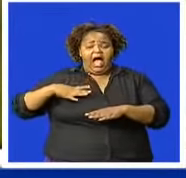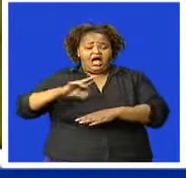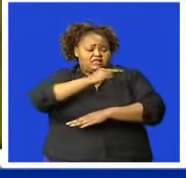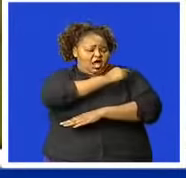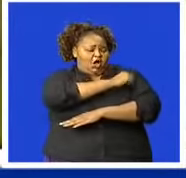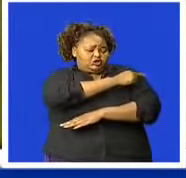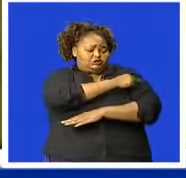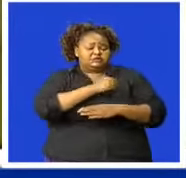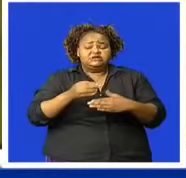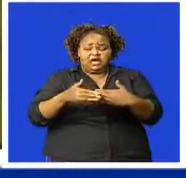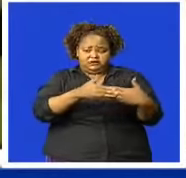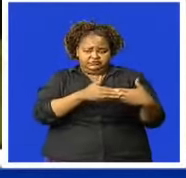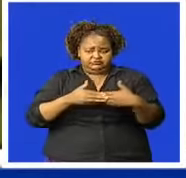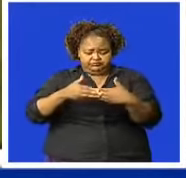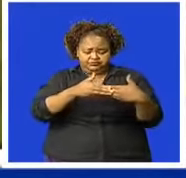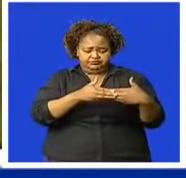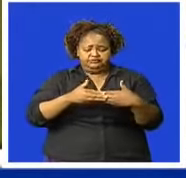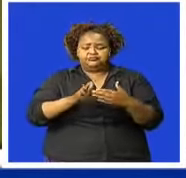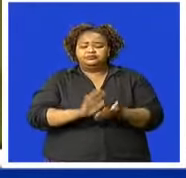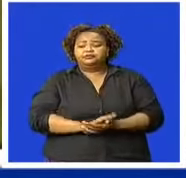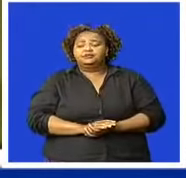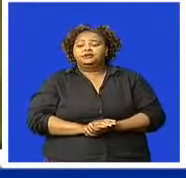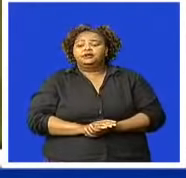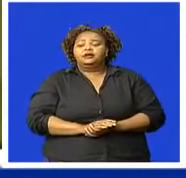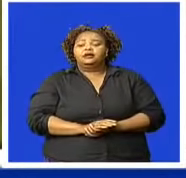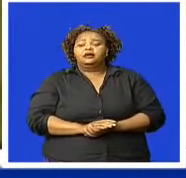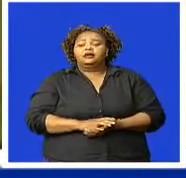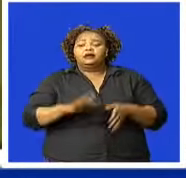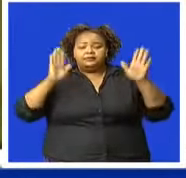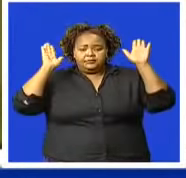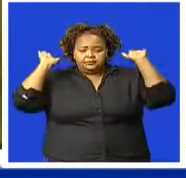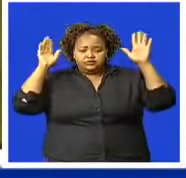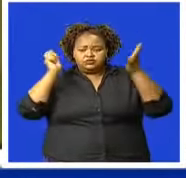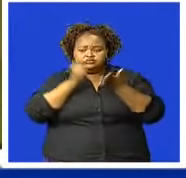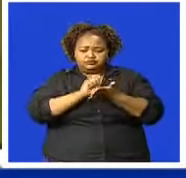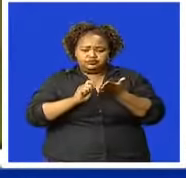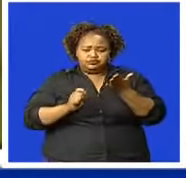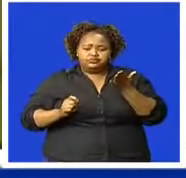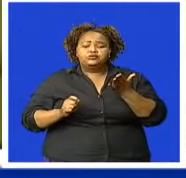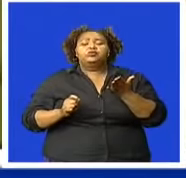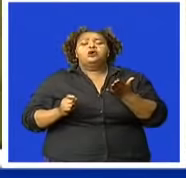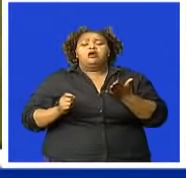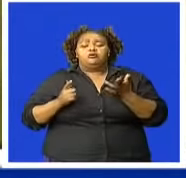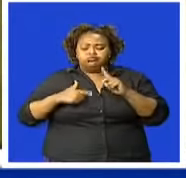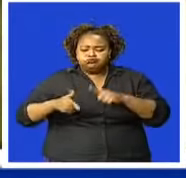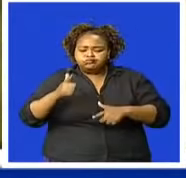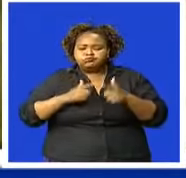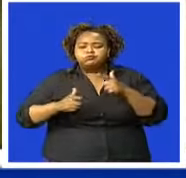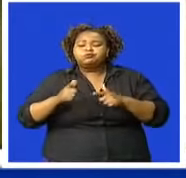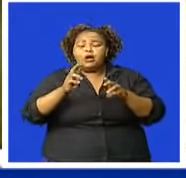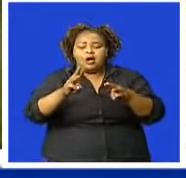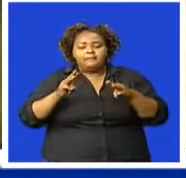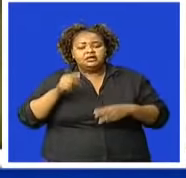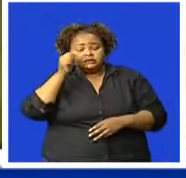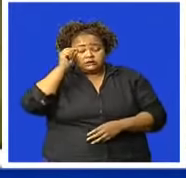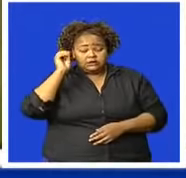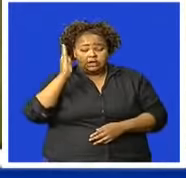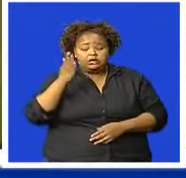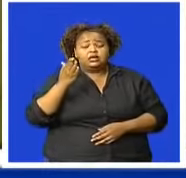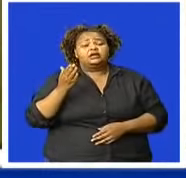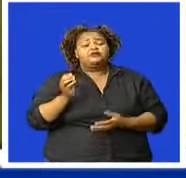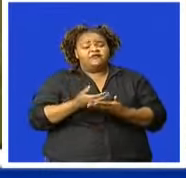munye uselulama esibhedlela. Tindzaba litalo msakato tiye kuleya ndzawo takhanza sive sihlangene